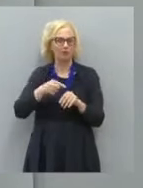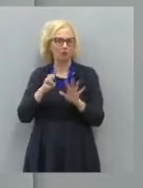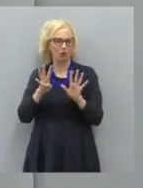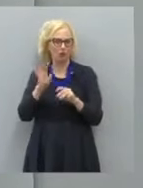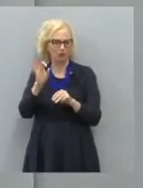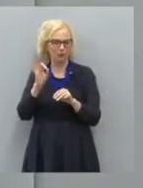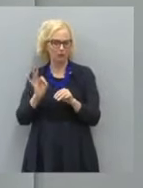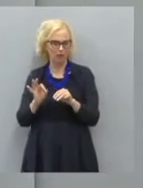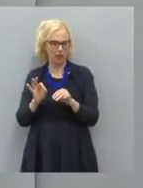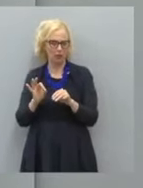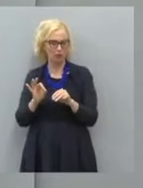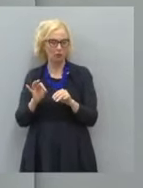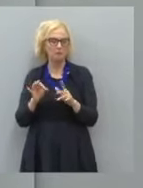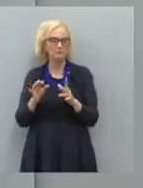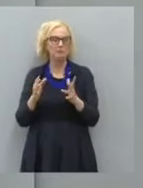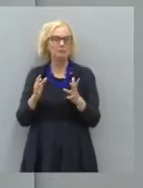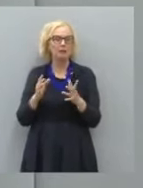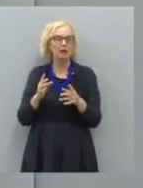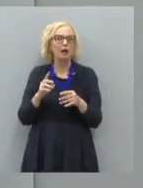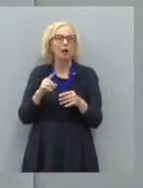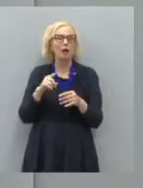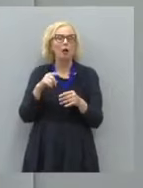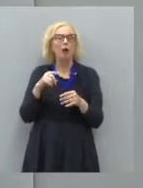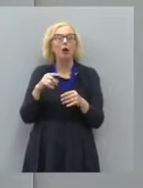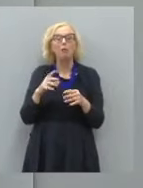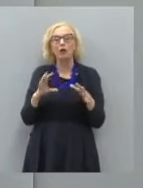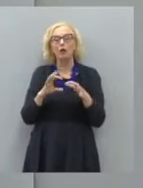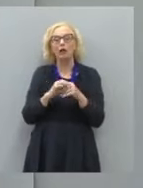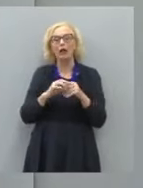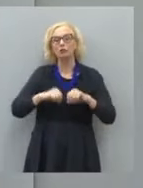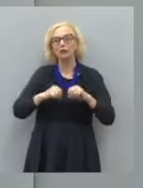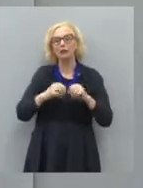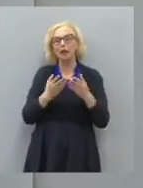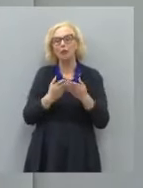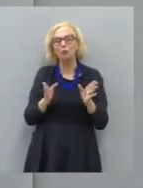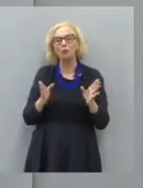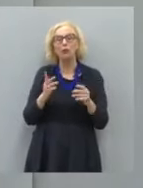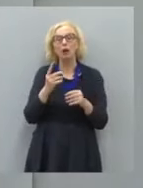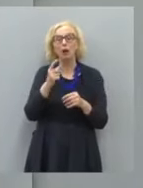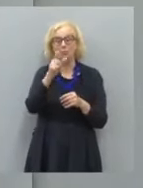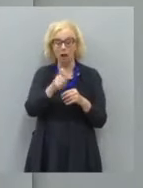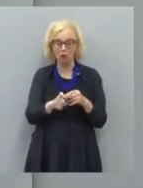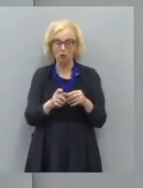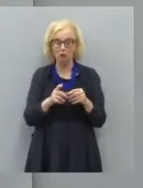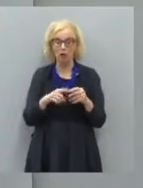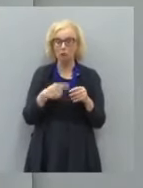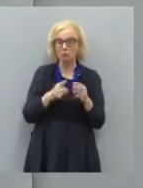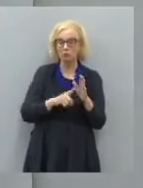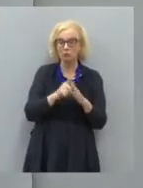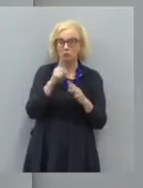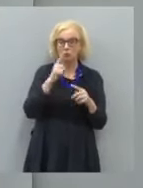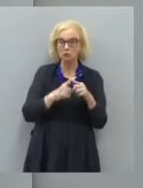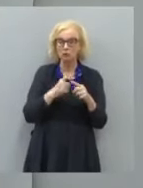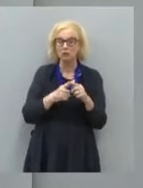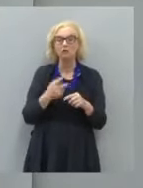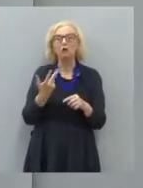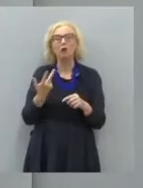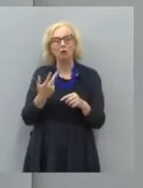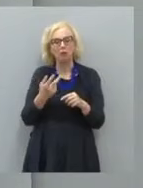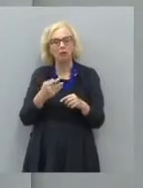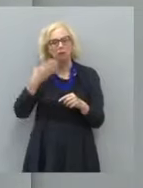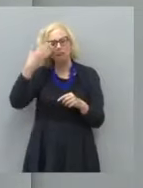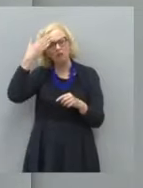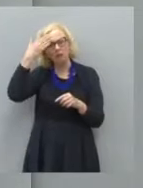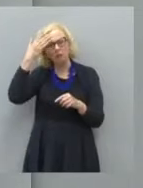poco importa dal punto di vista di sanità pubblica che un vaccinato sia positivo e magari faccia 23 linee di febbre o si